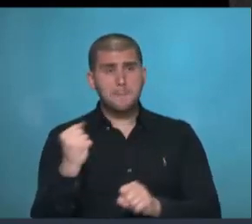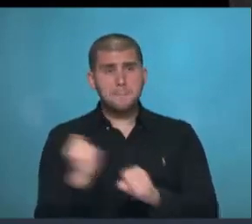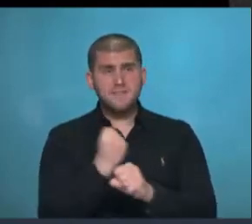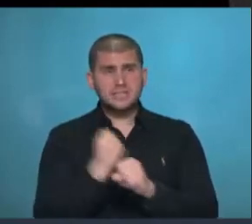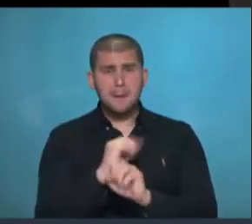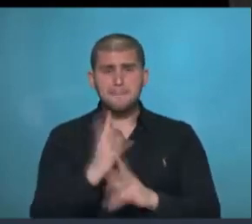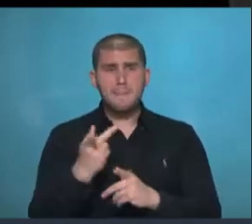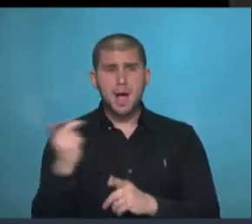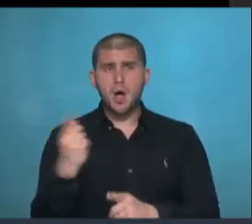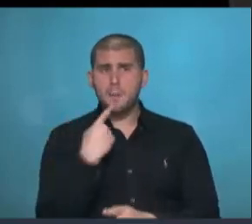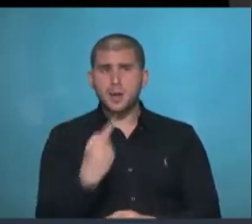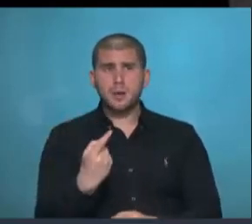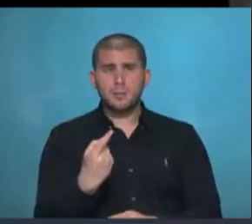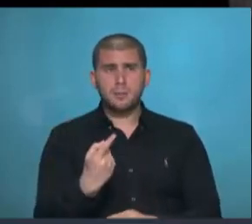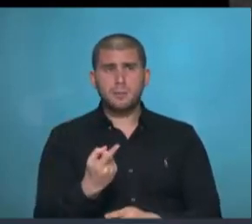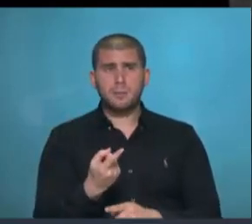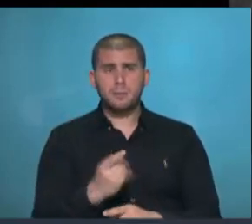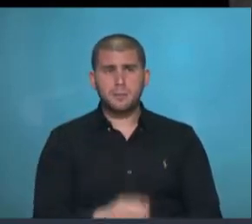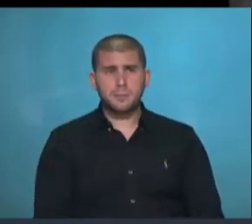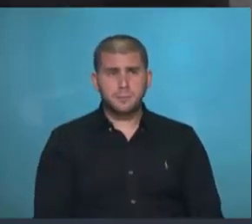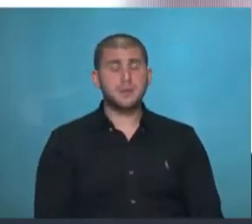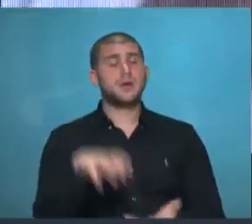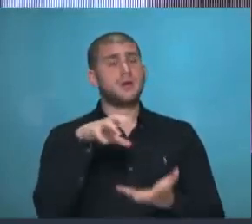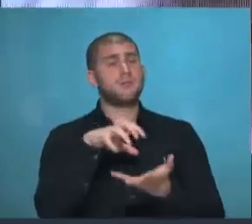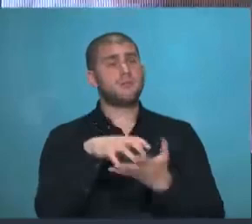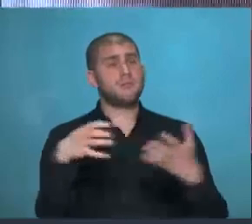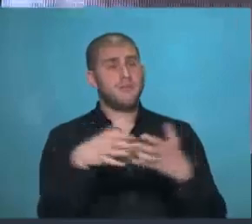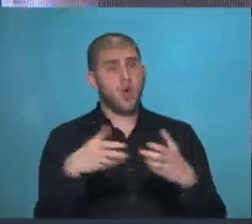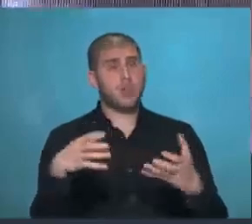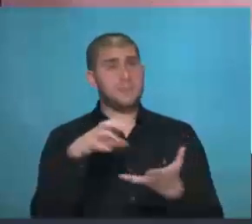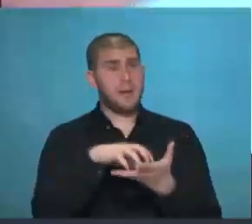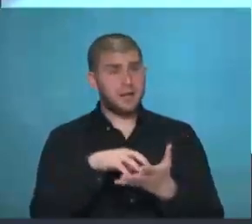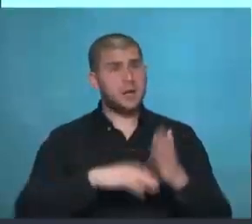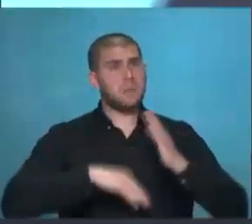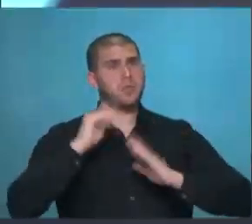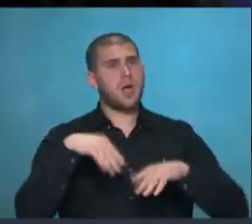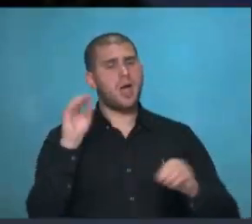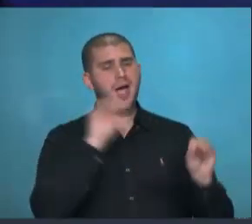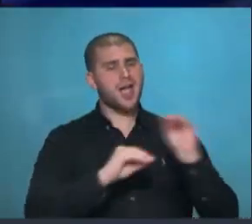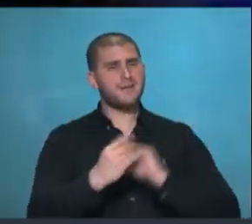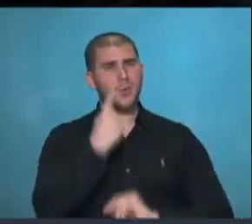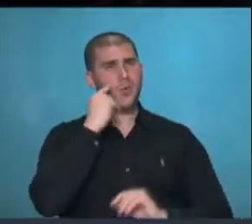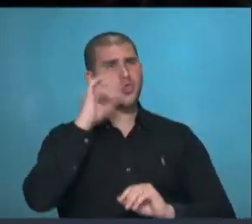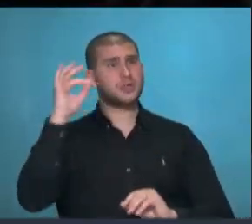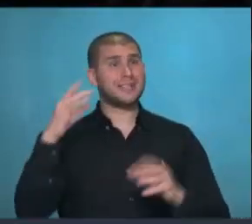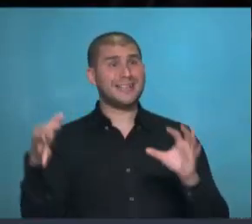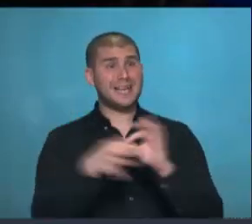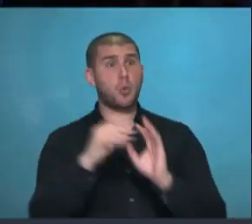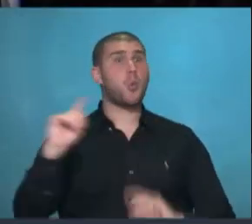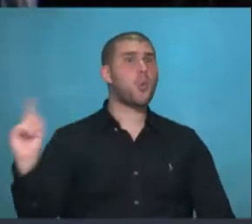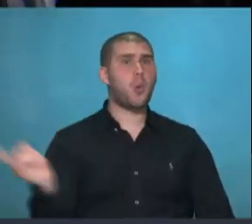מבצעים מה שהם אומרים. מפלגות מרכז בנויות על הרכב נוצץ, חיבור של כולם עם